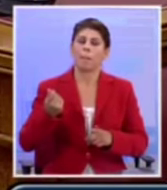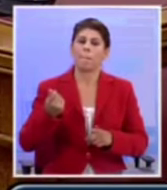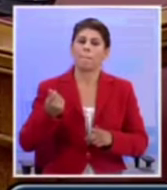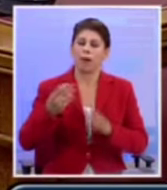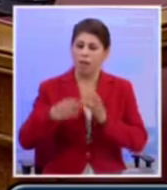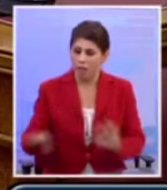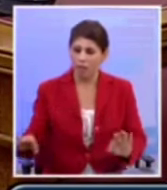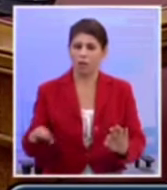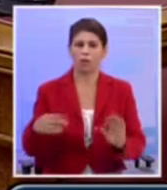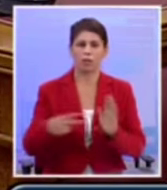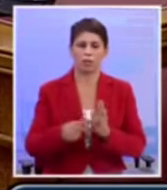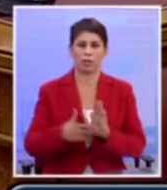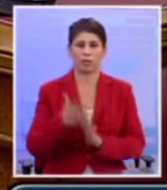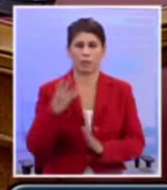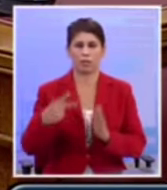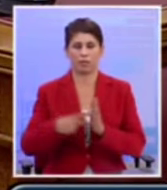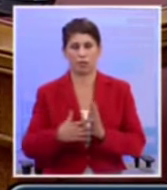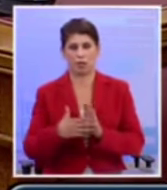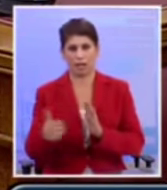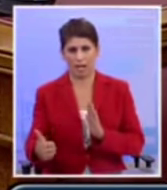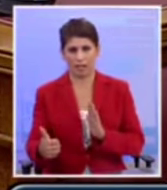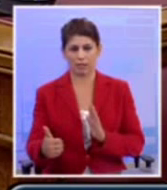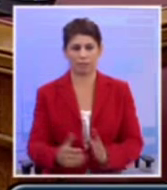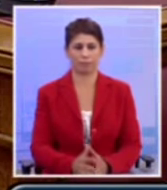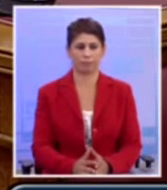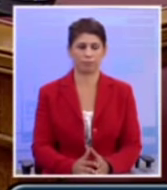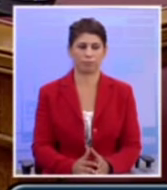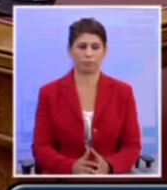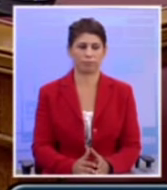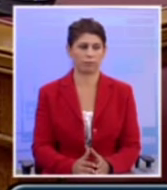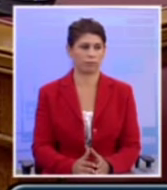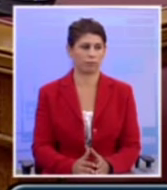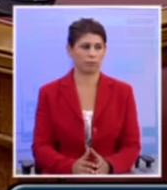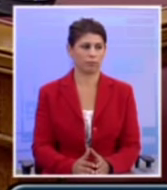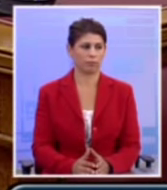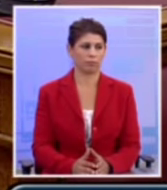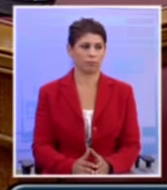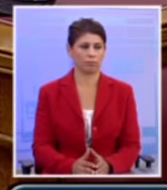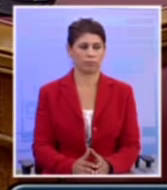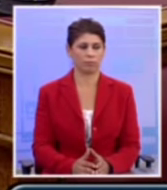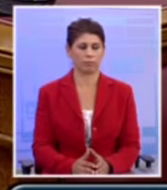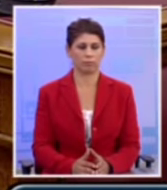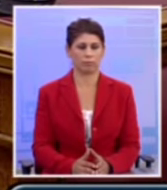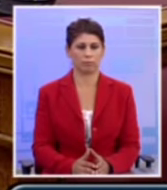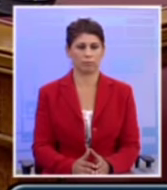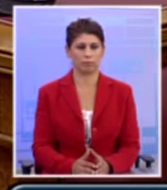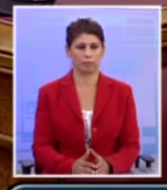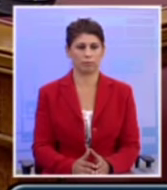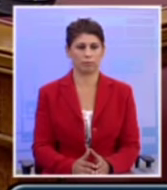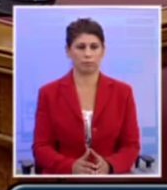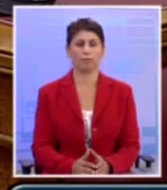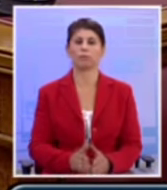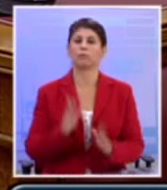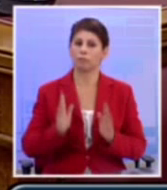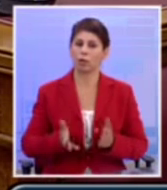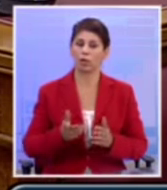χρηματοδοτικό κενό για το 2015 και το 2016. Θα μπορεί να